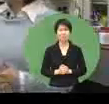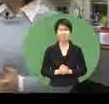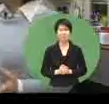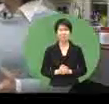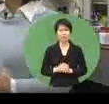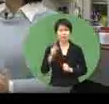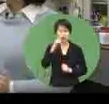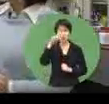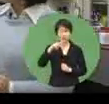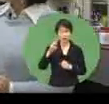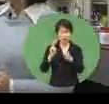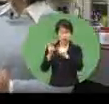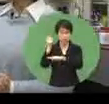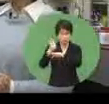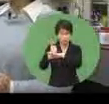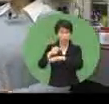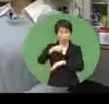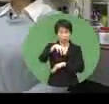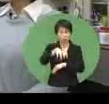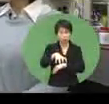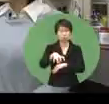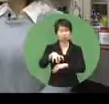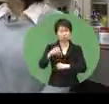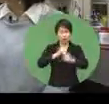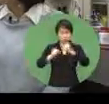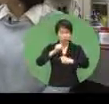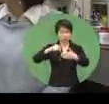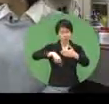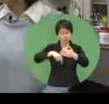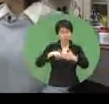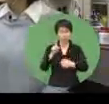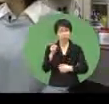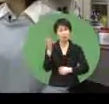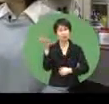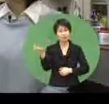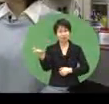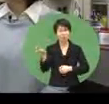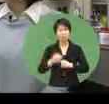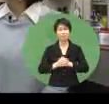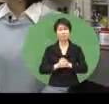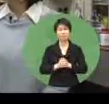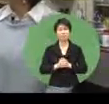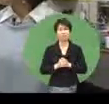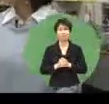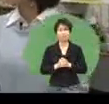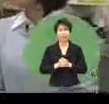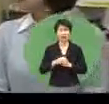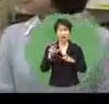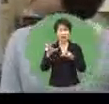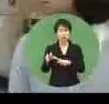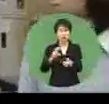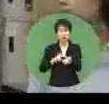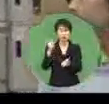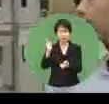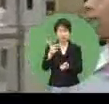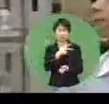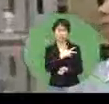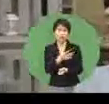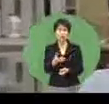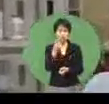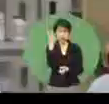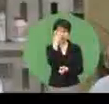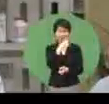古川所長、こちらではどのような取り組みが行われていますか？ 獣医師の資格を持った検査員によ